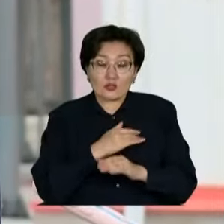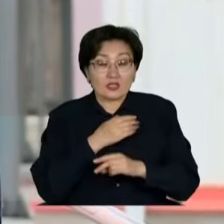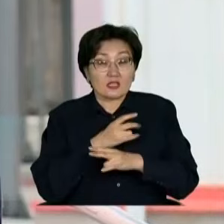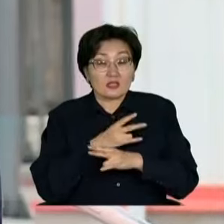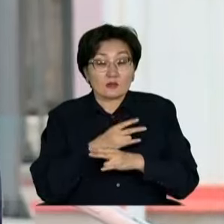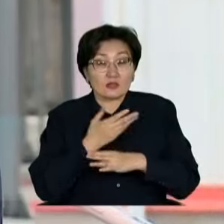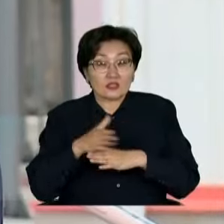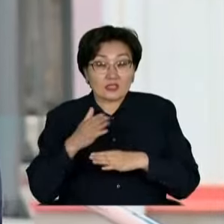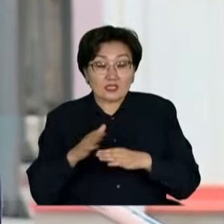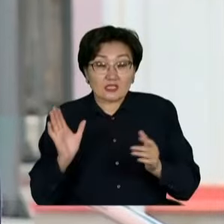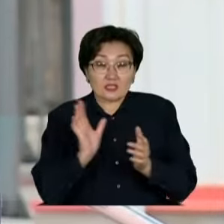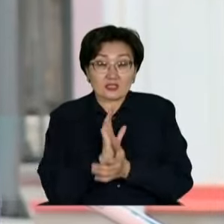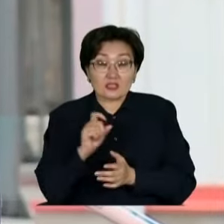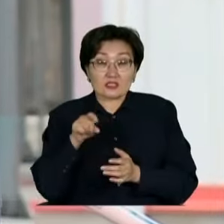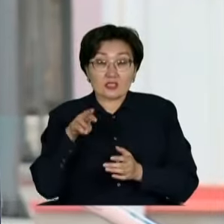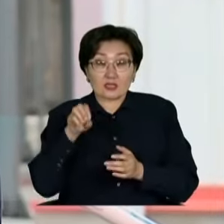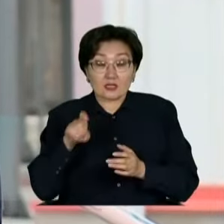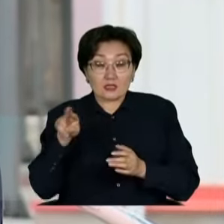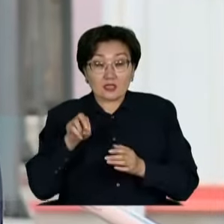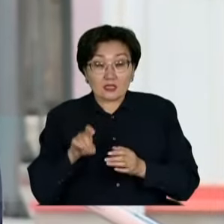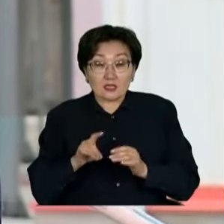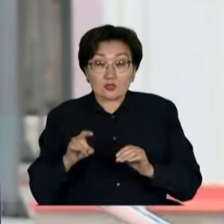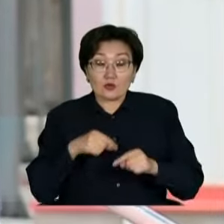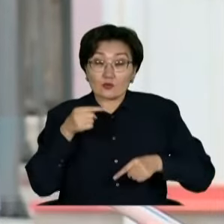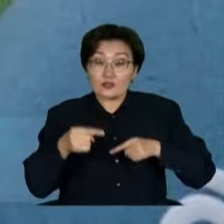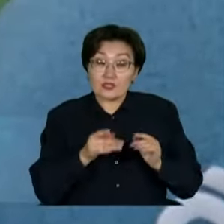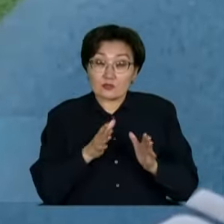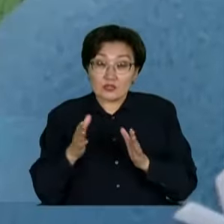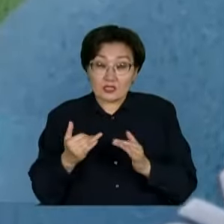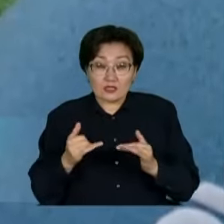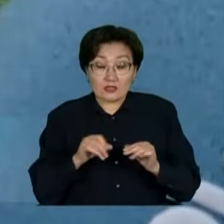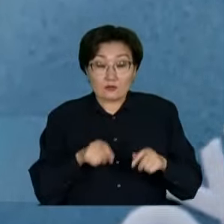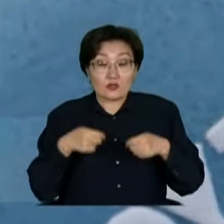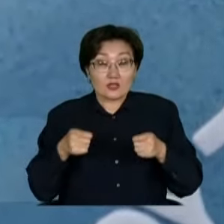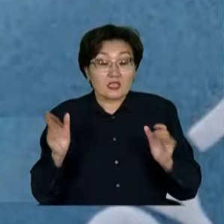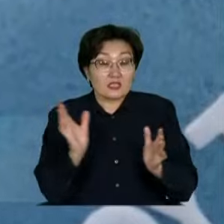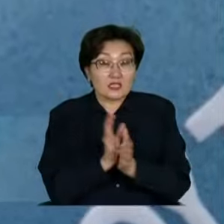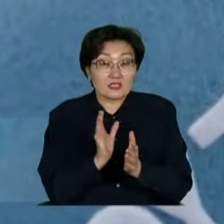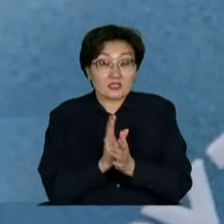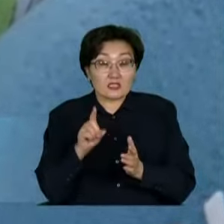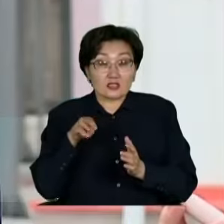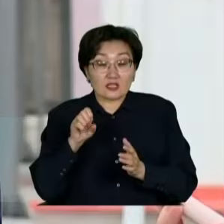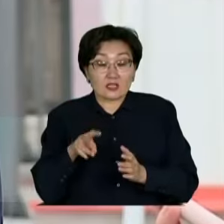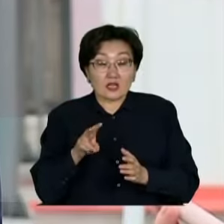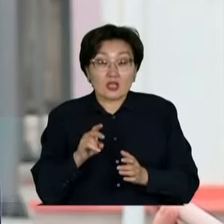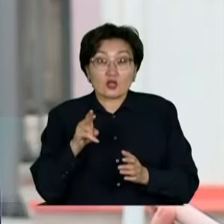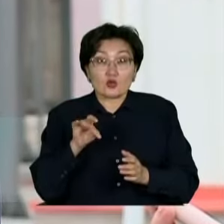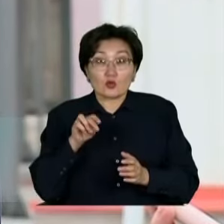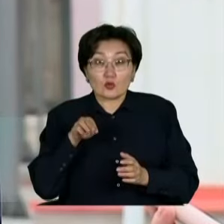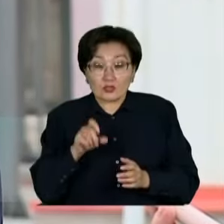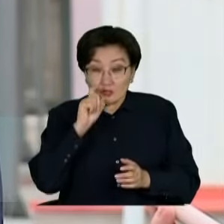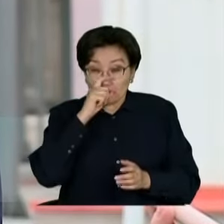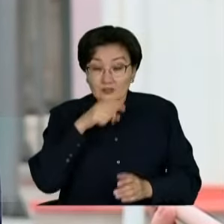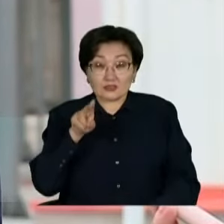ластағыш заттардың барлығын үздіксіз режимде біз қазіргі таңда беріп отырмыз. Ластағыш заттар серная кислота, диоксид